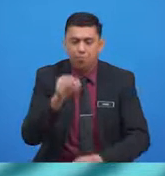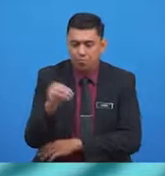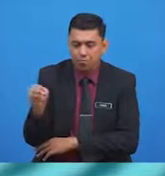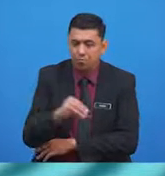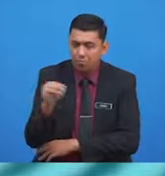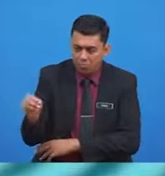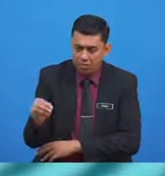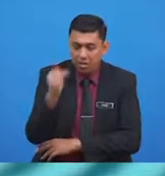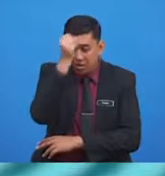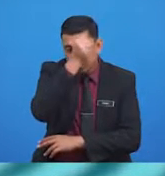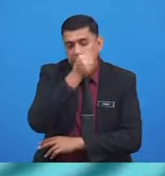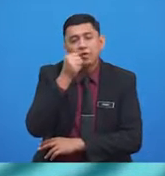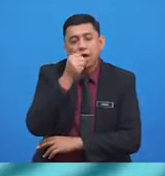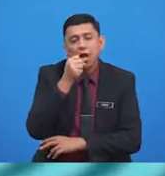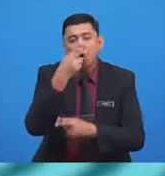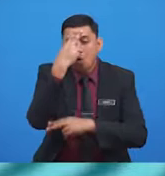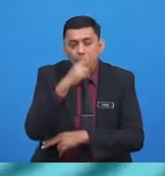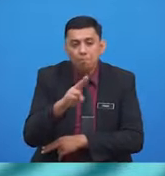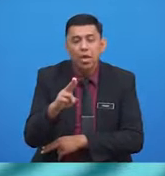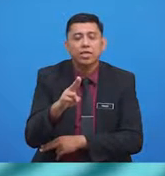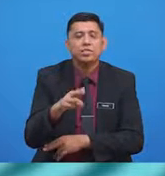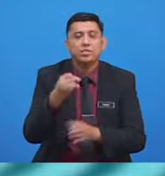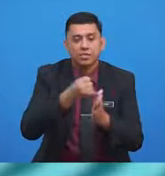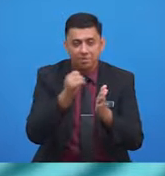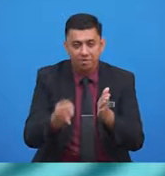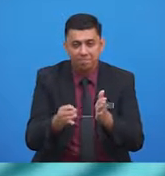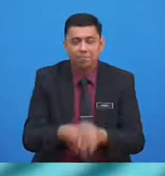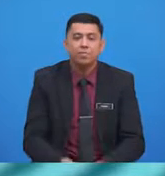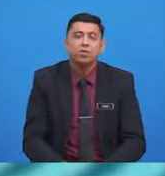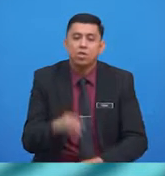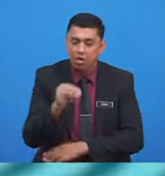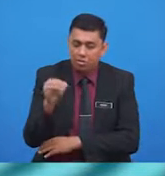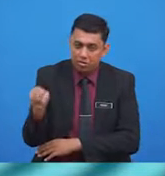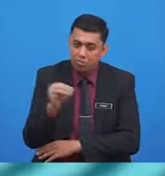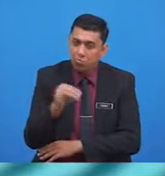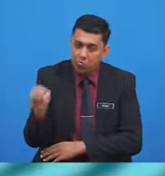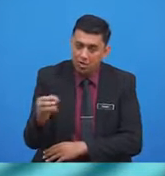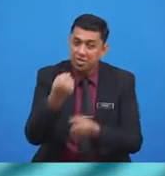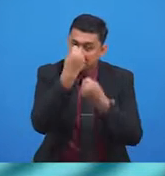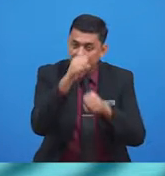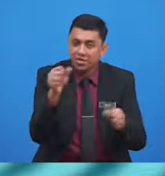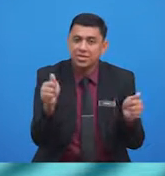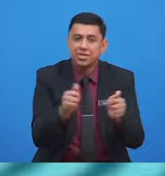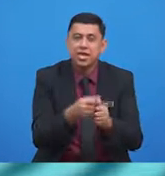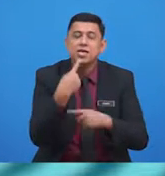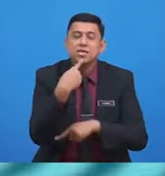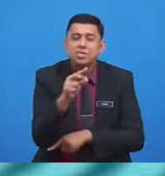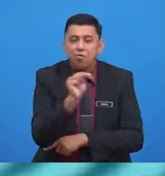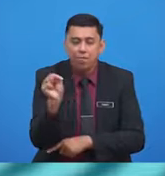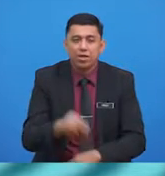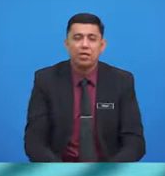mengamalkan sikap menghormati jiran? Cikgu berasa murid-murid sudah bersedia dengan jawapan. Mari